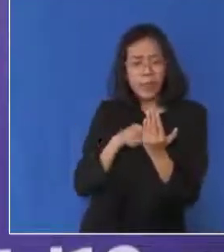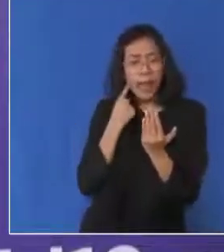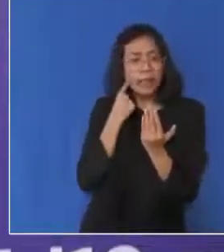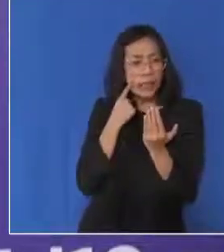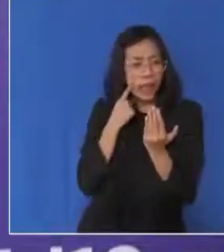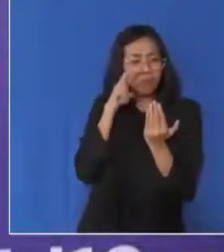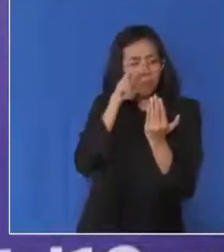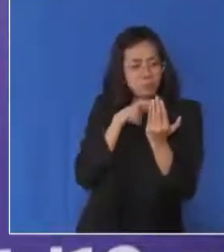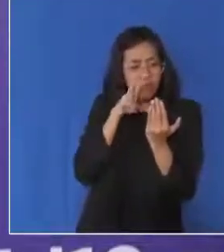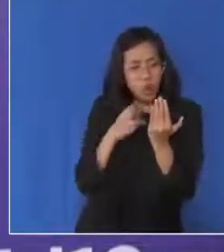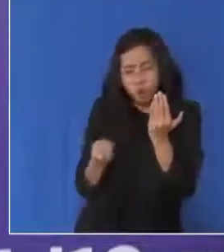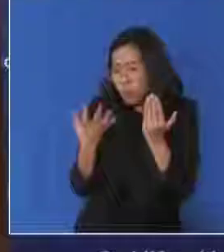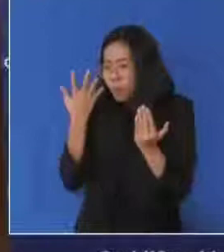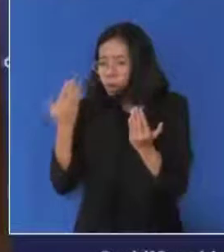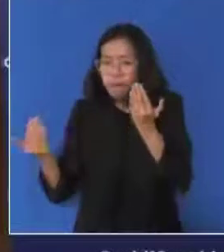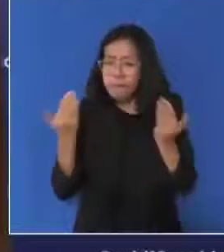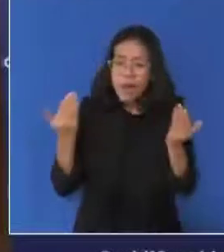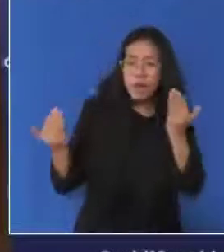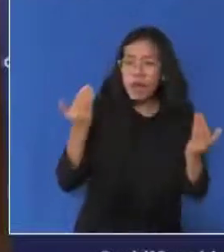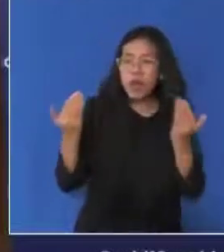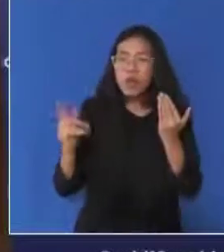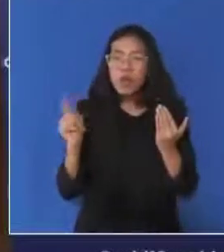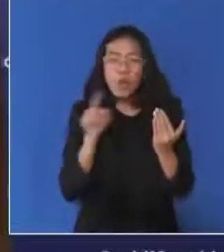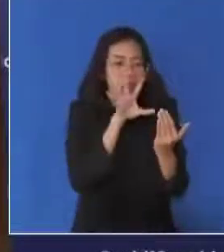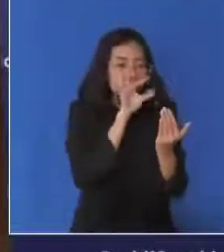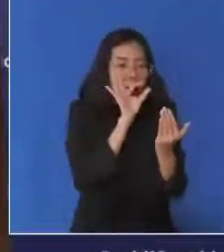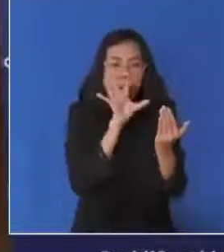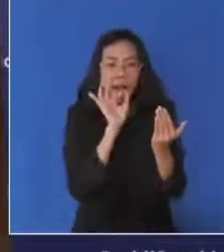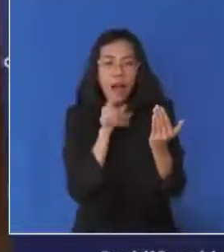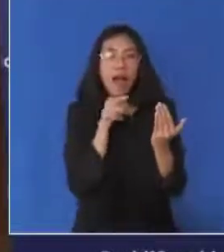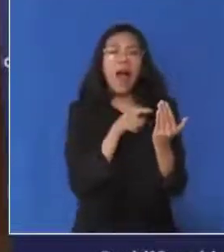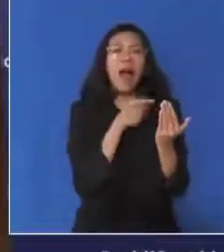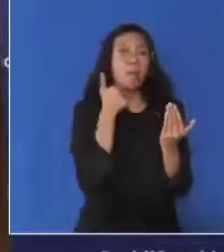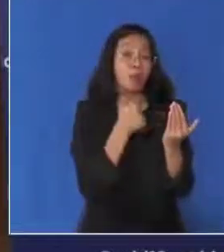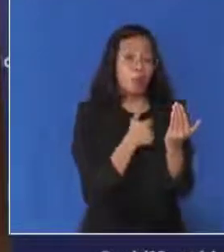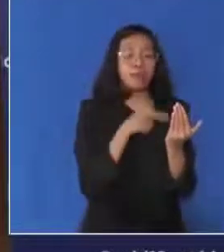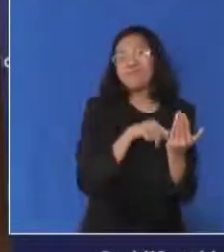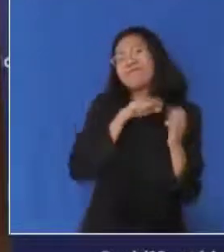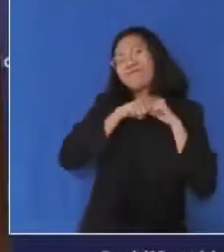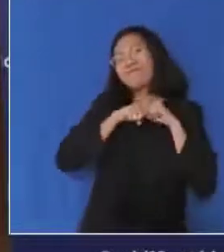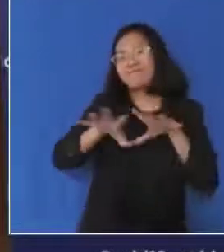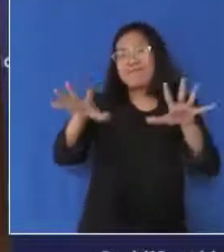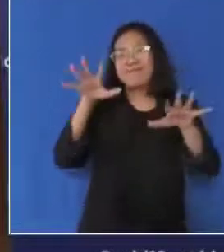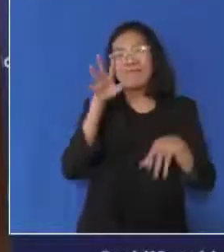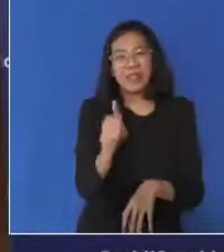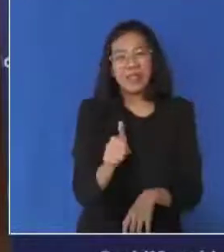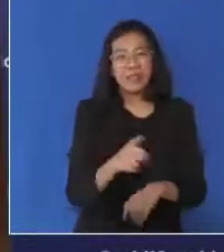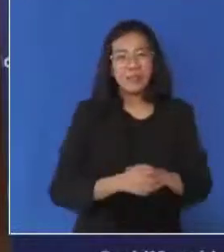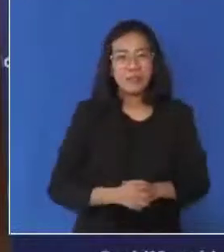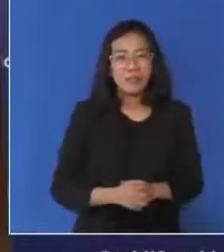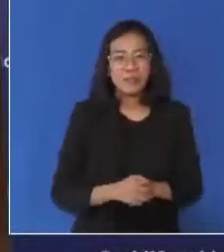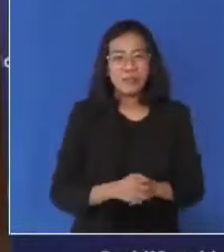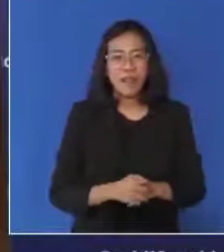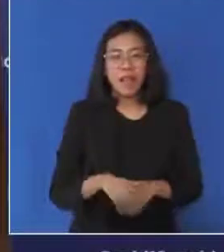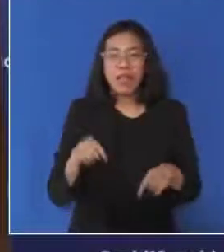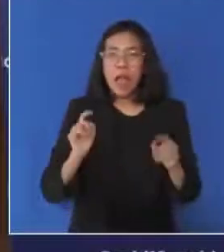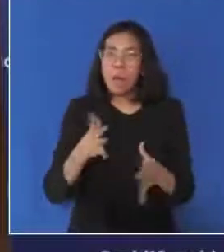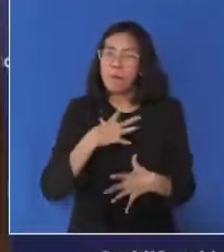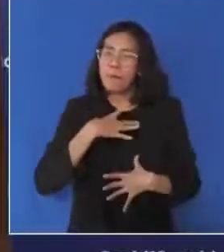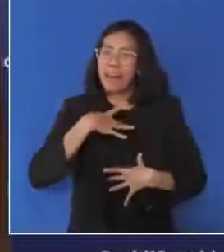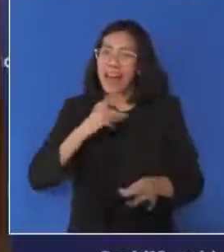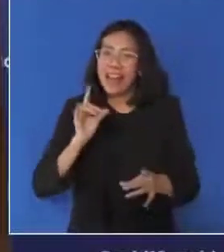cek dulu seri apa sharing divorce Rich sharing ini ada yang menariknya